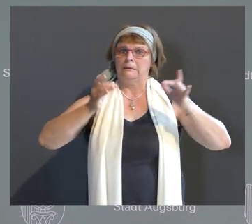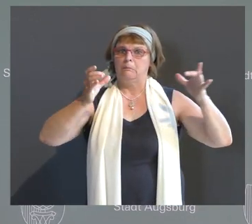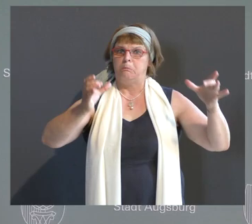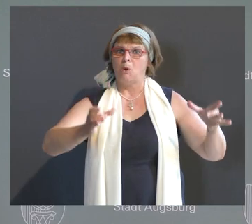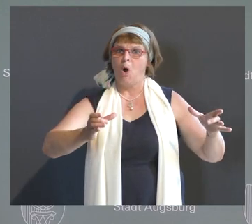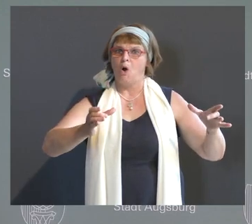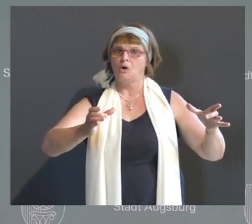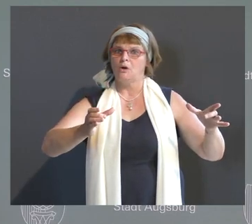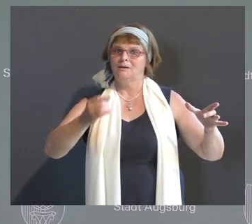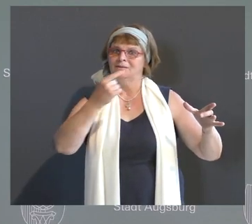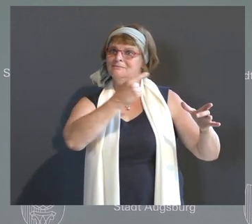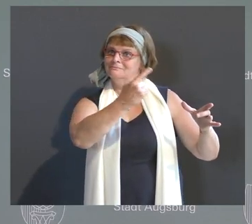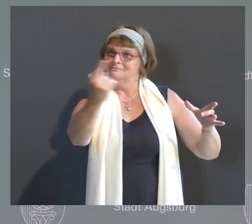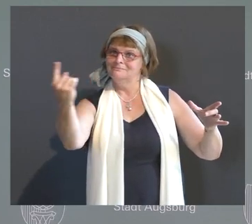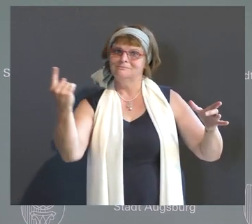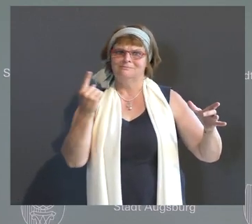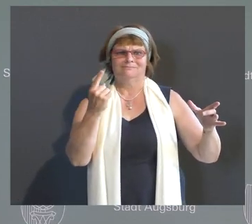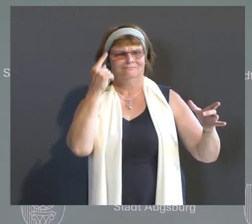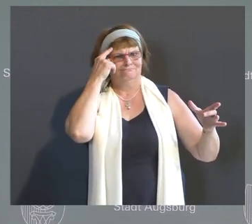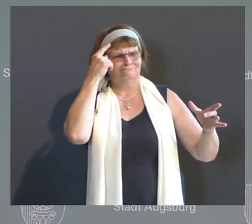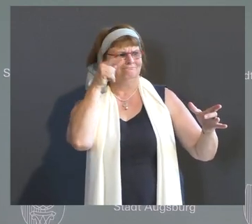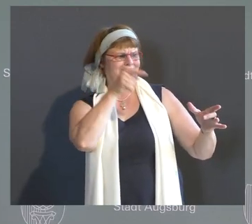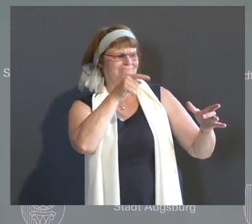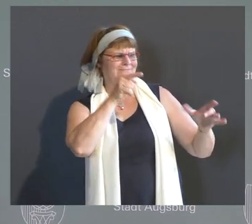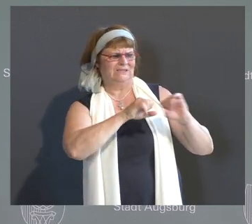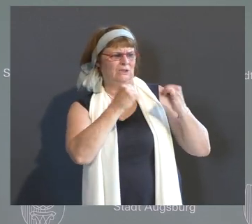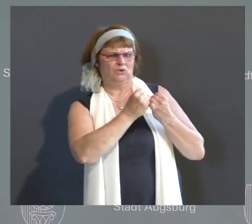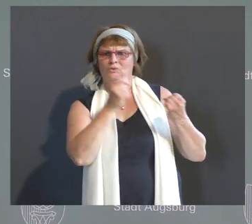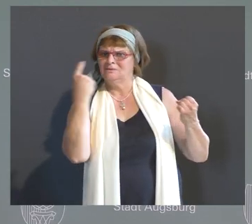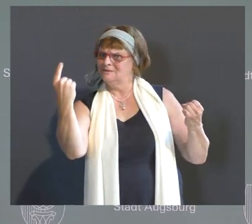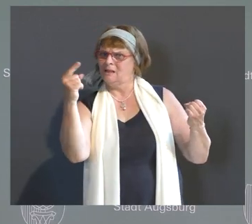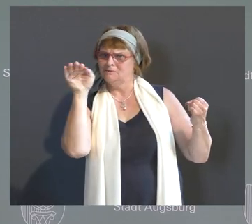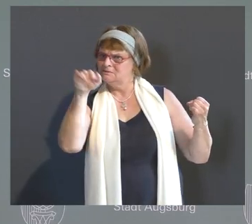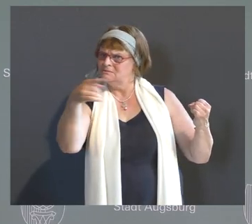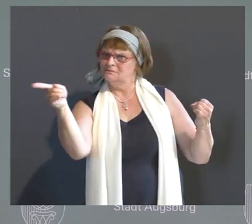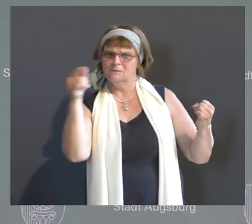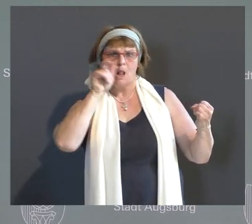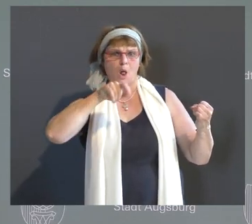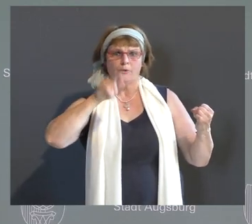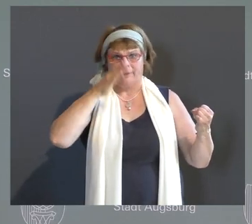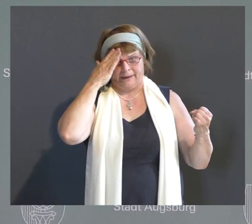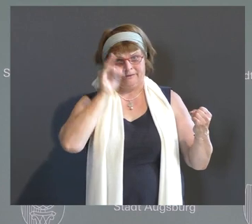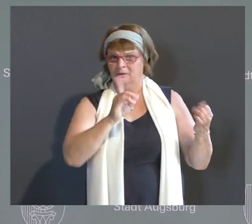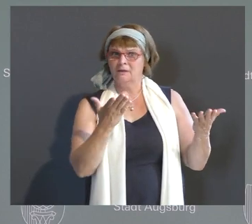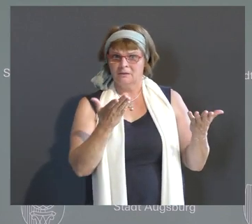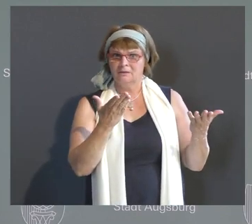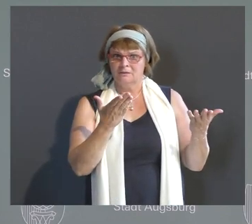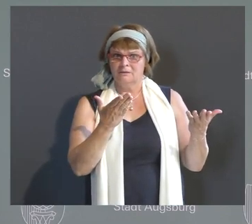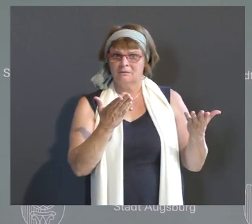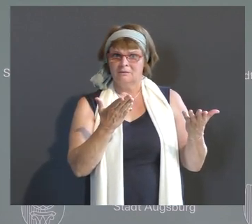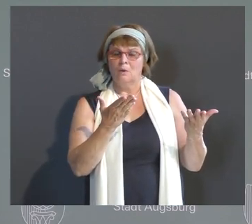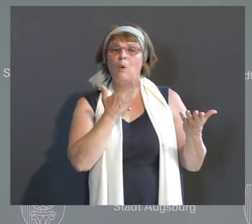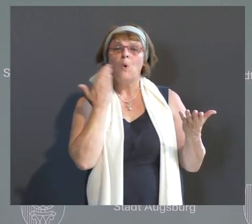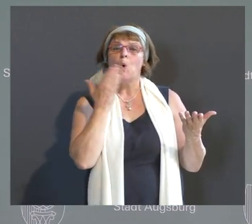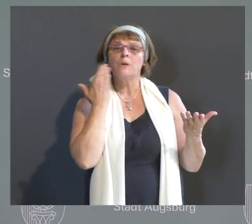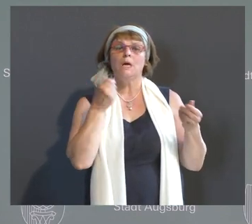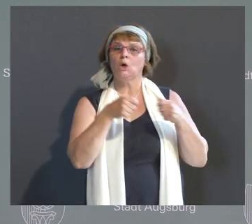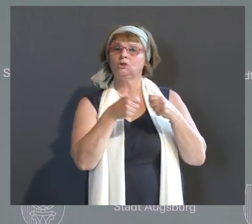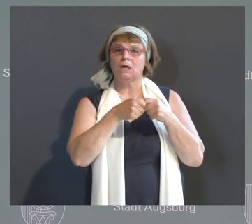Einordnungen der Lage vornehmen, ohne vor Ort gewesen zu sein oder mit der Stadt oder der Polizei gesprochen zu